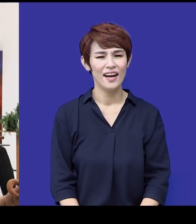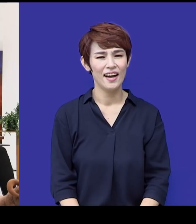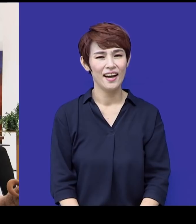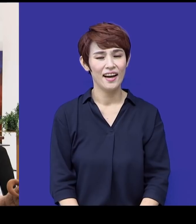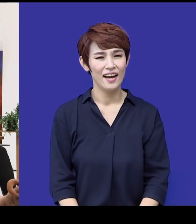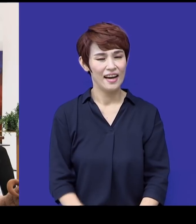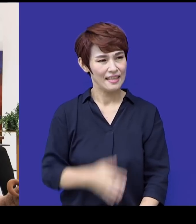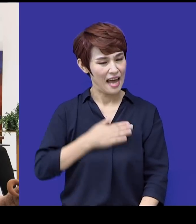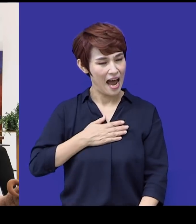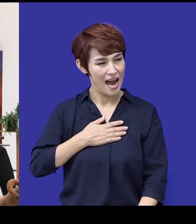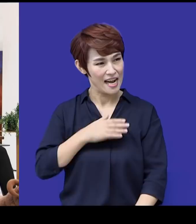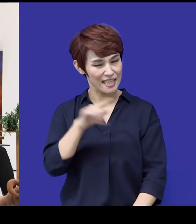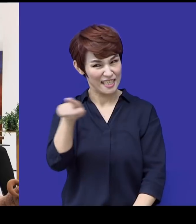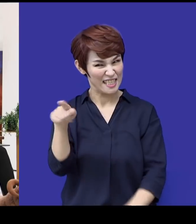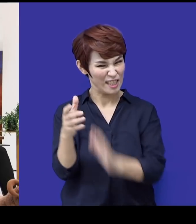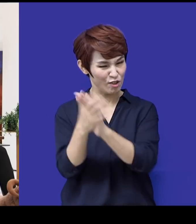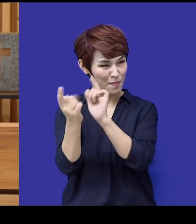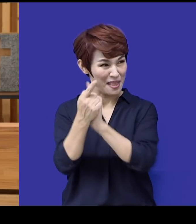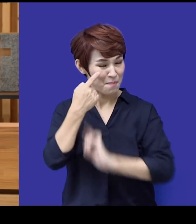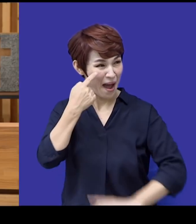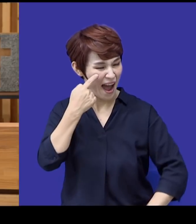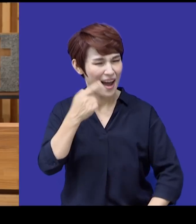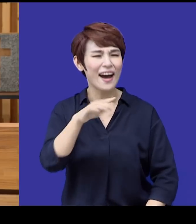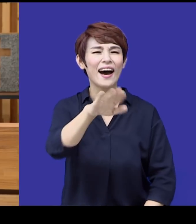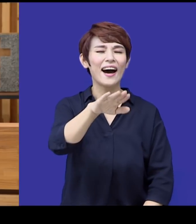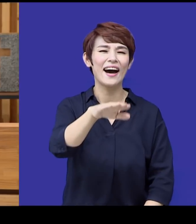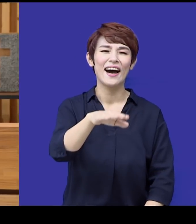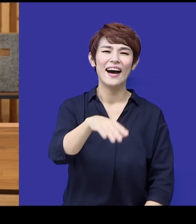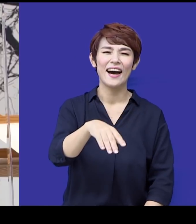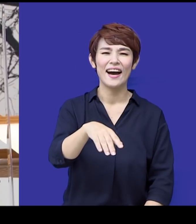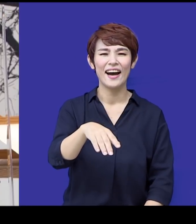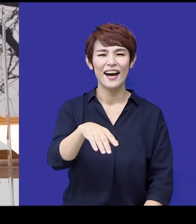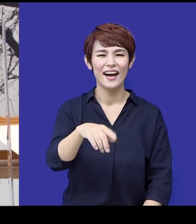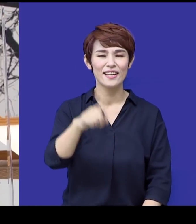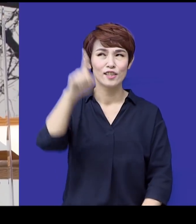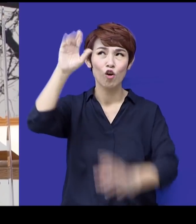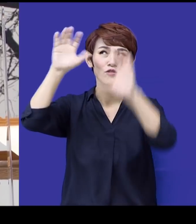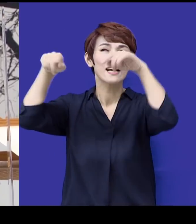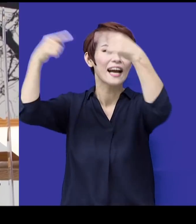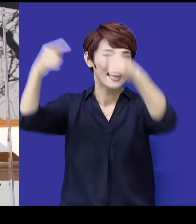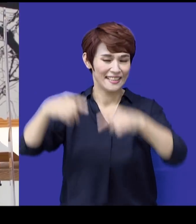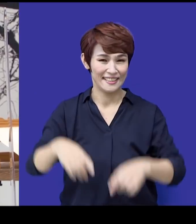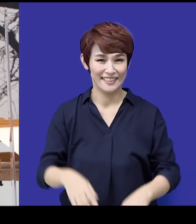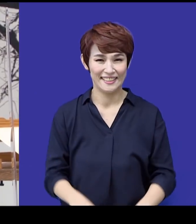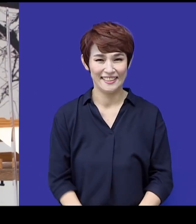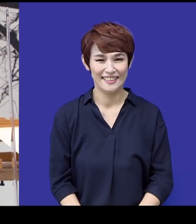되는데. 천국에 가 계시대요. 그리고 다른 과목이 안 돼서 안 돼. 아, 그럼 안 되겠군요.